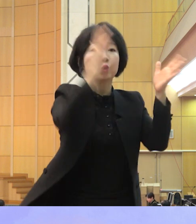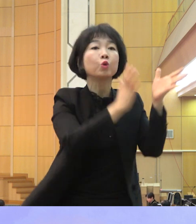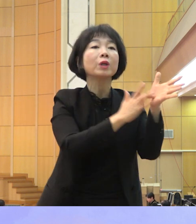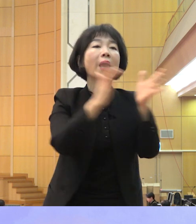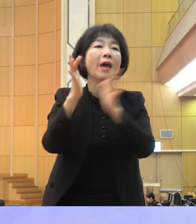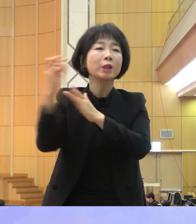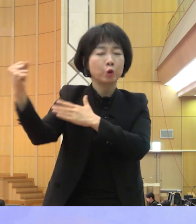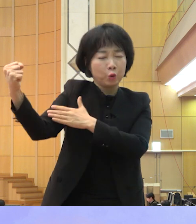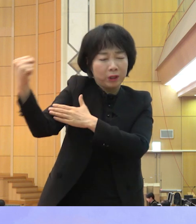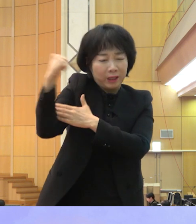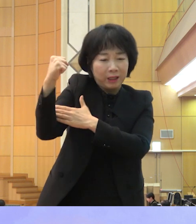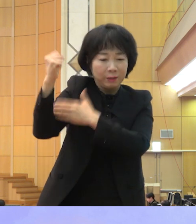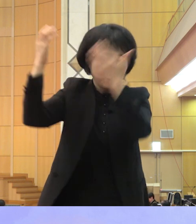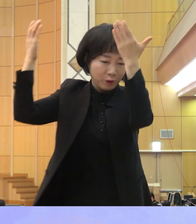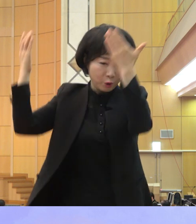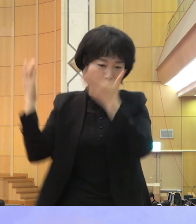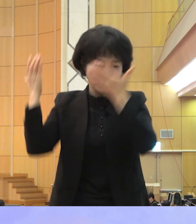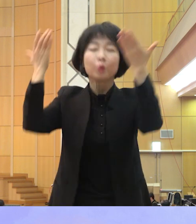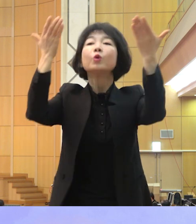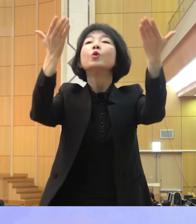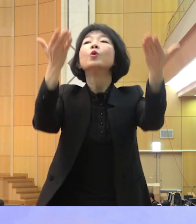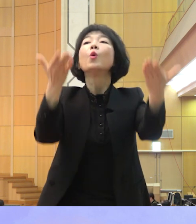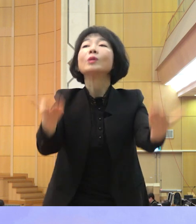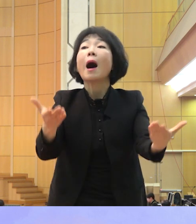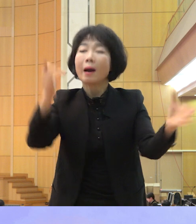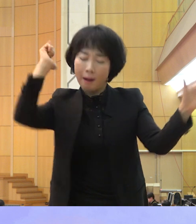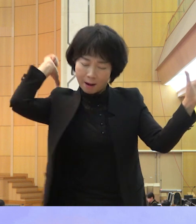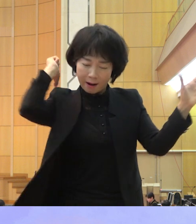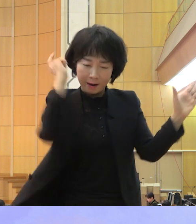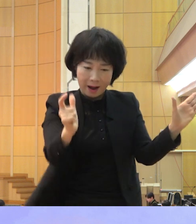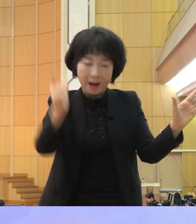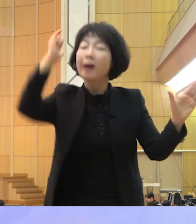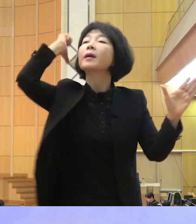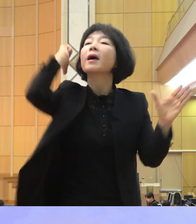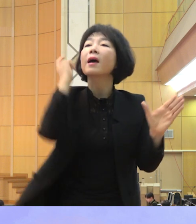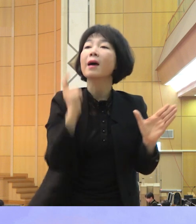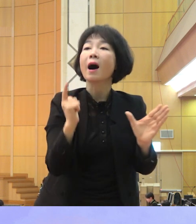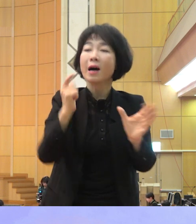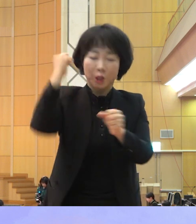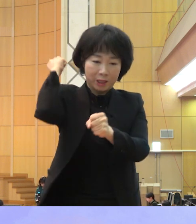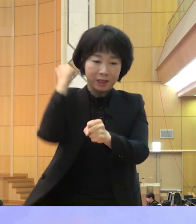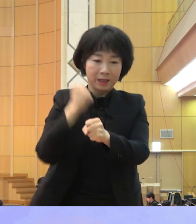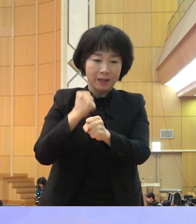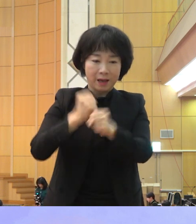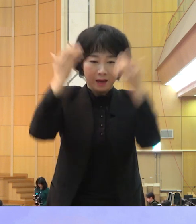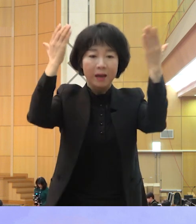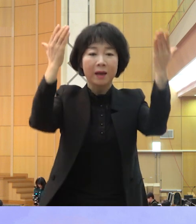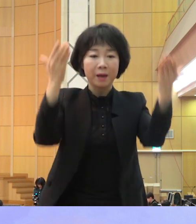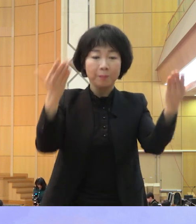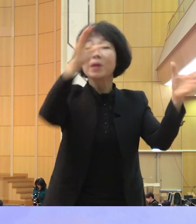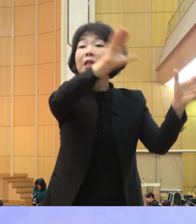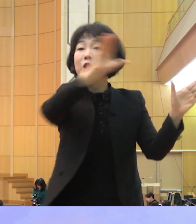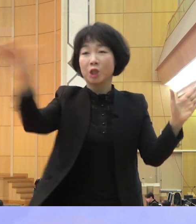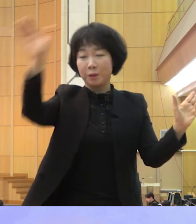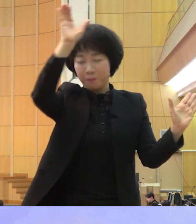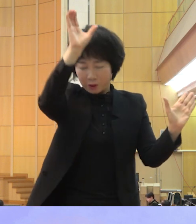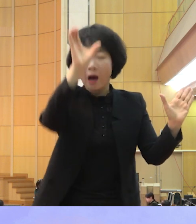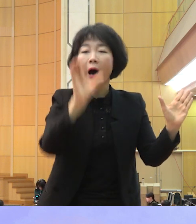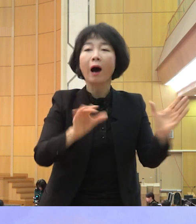따라갈지니 주 예수 힘을 주사 강하게 하시.